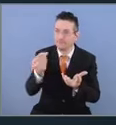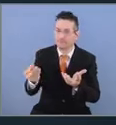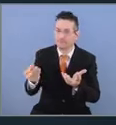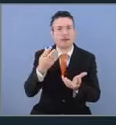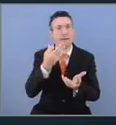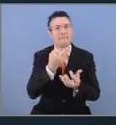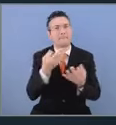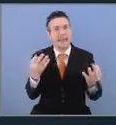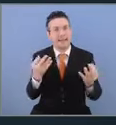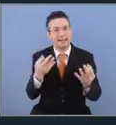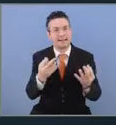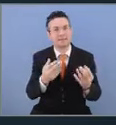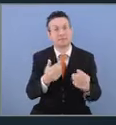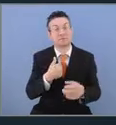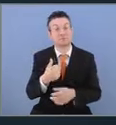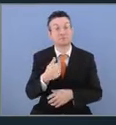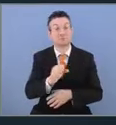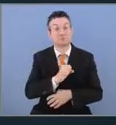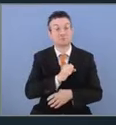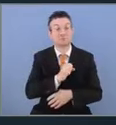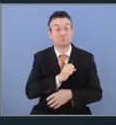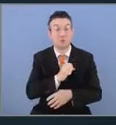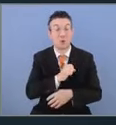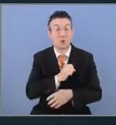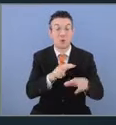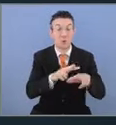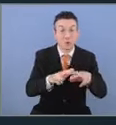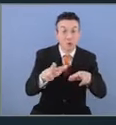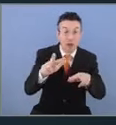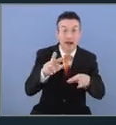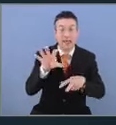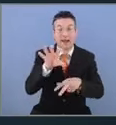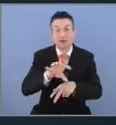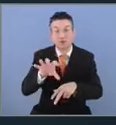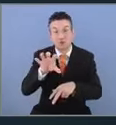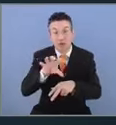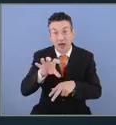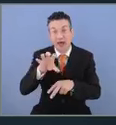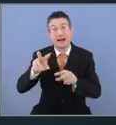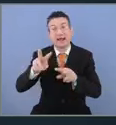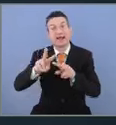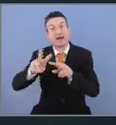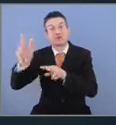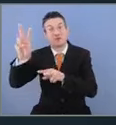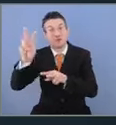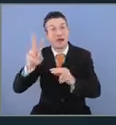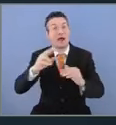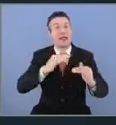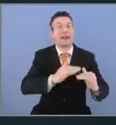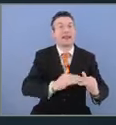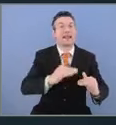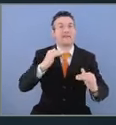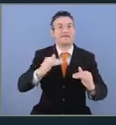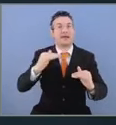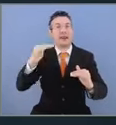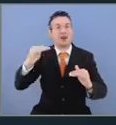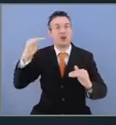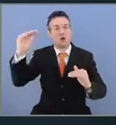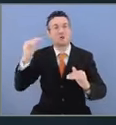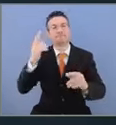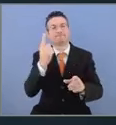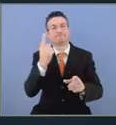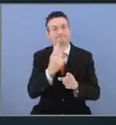livello comunale, regionale, nazionale si cerchino e si trovino delle sinergie per fare in modo